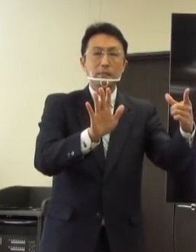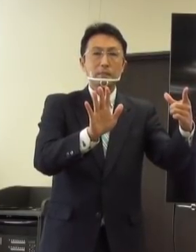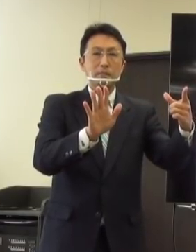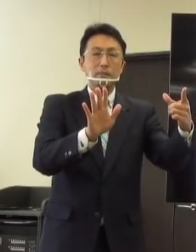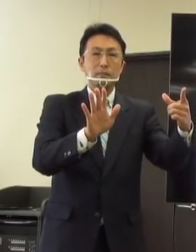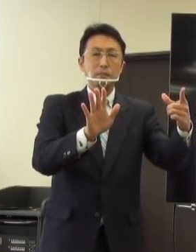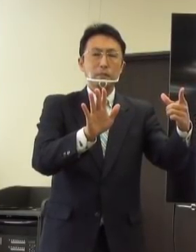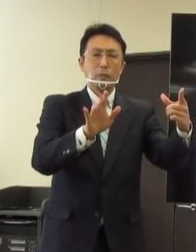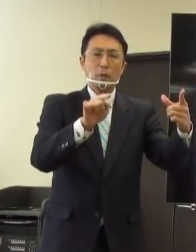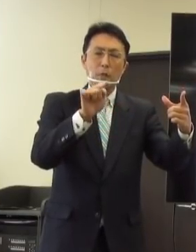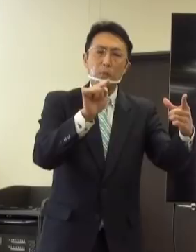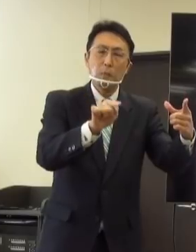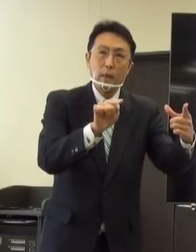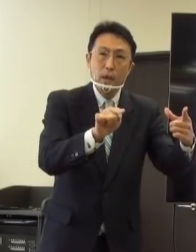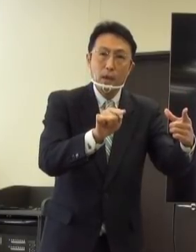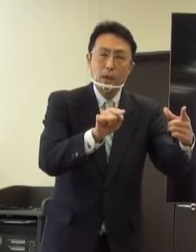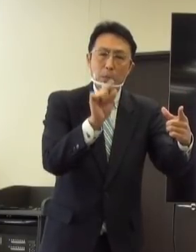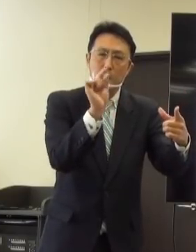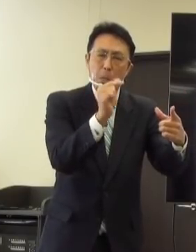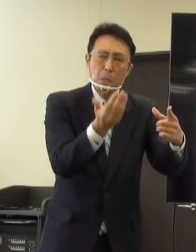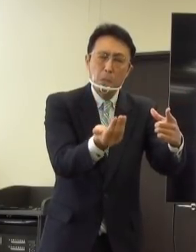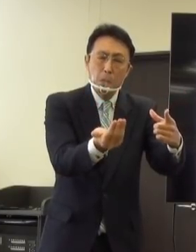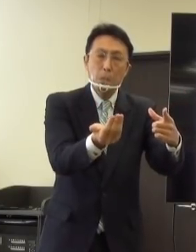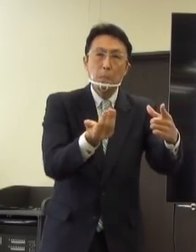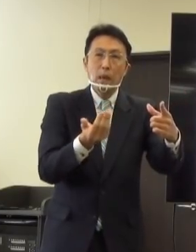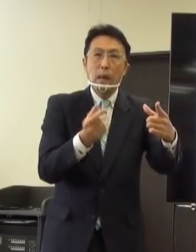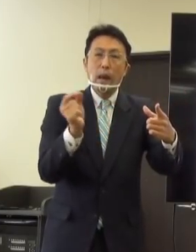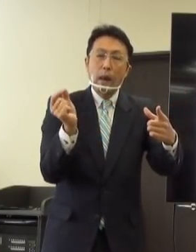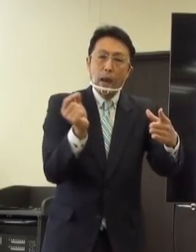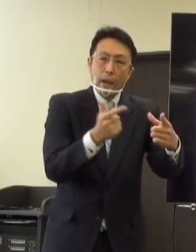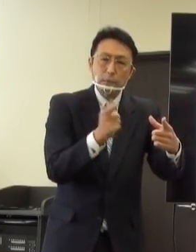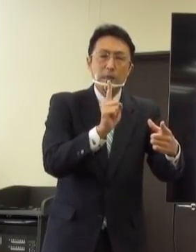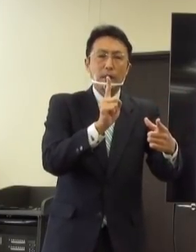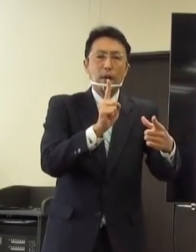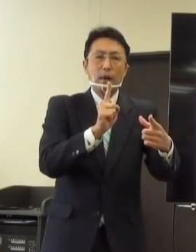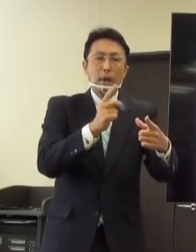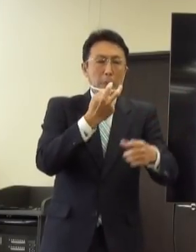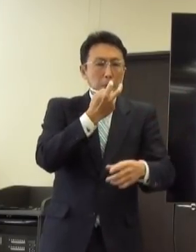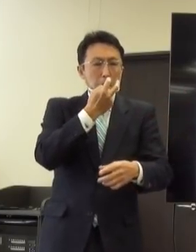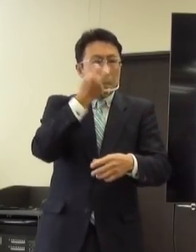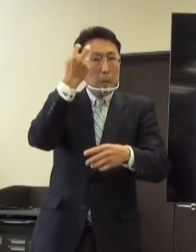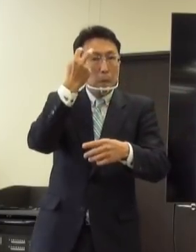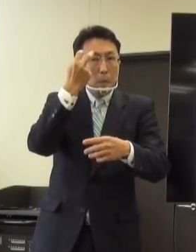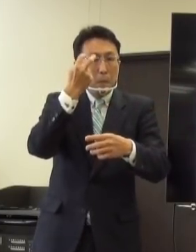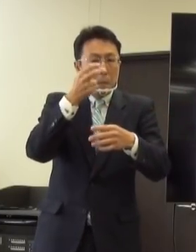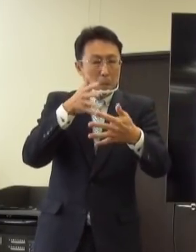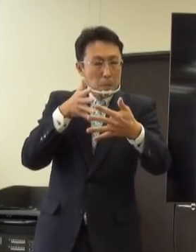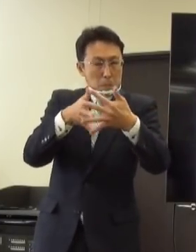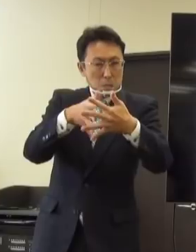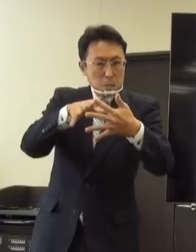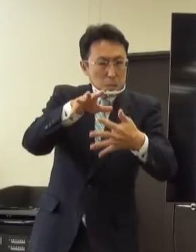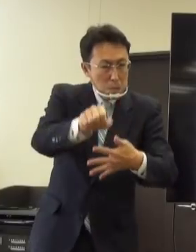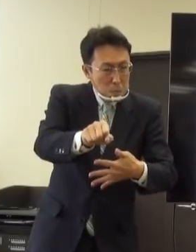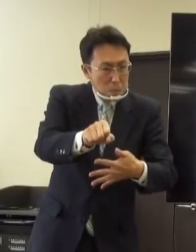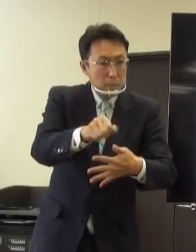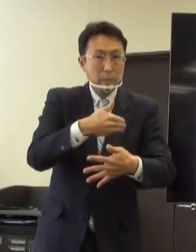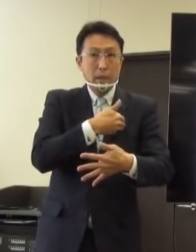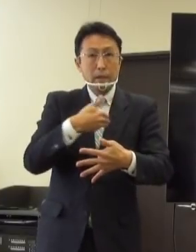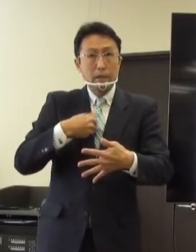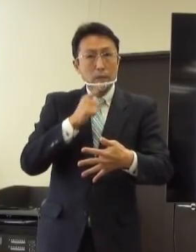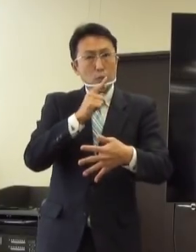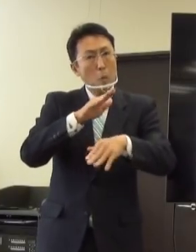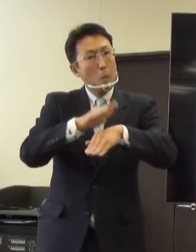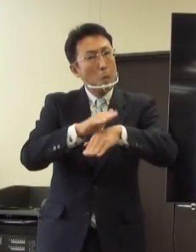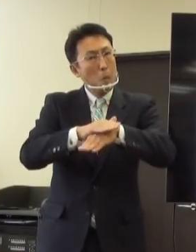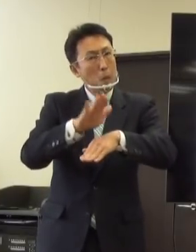ども、もうちょっと早く何かこう分かるようなことができなかったのかっていう部分もあると思うんですけども、その